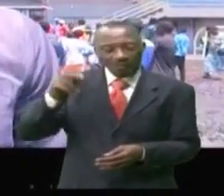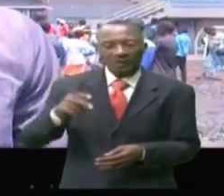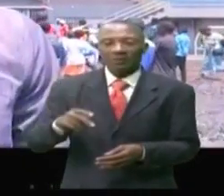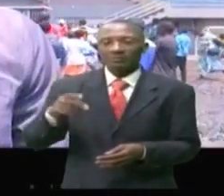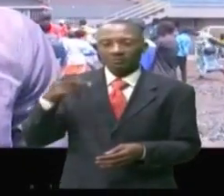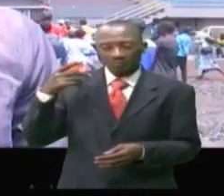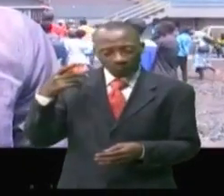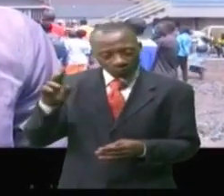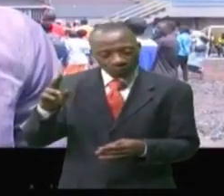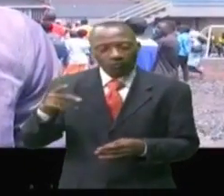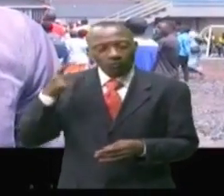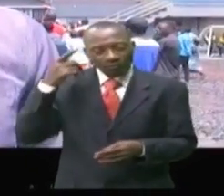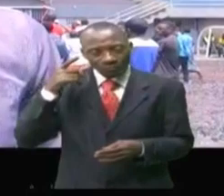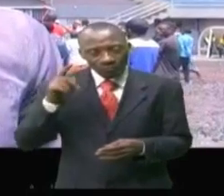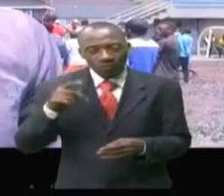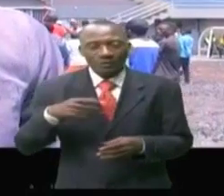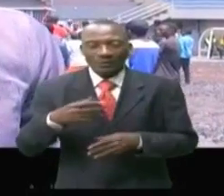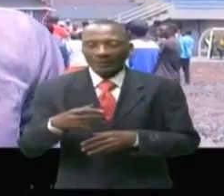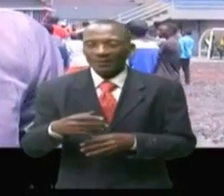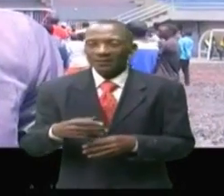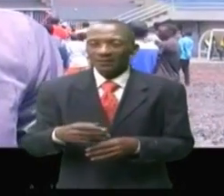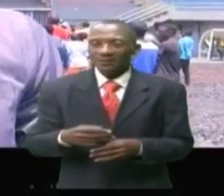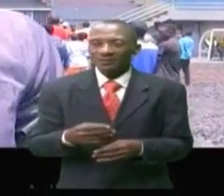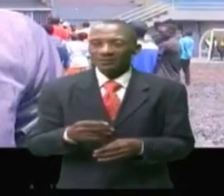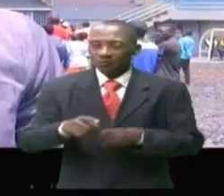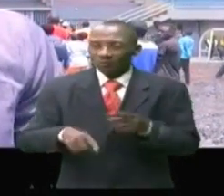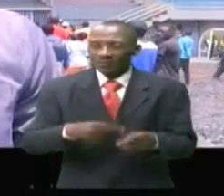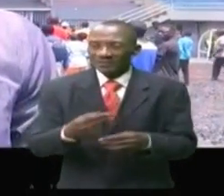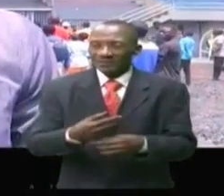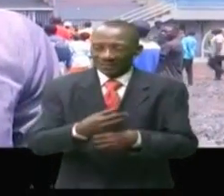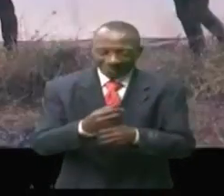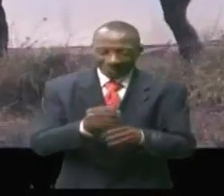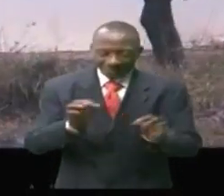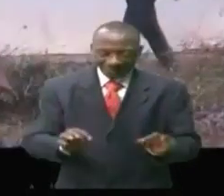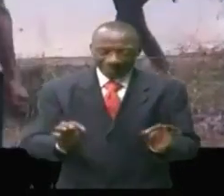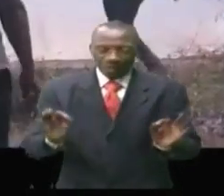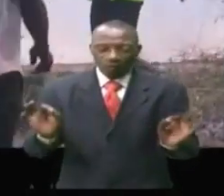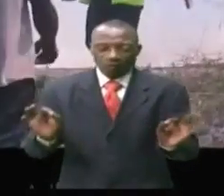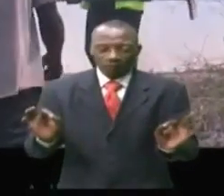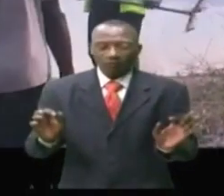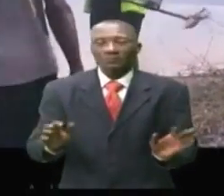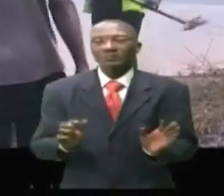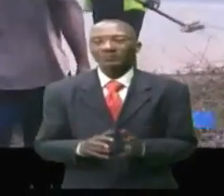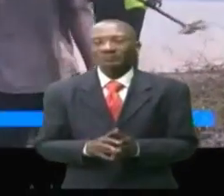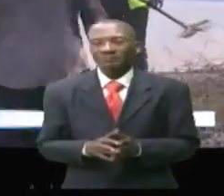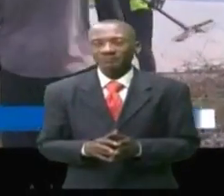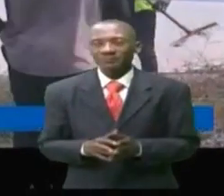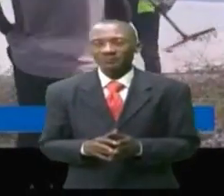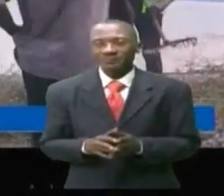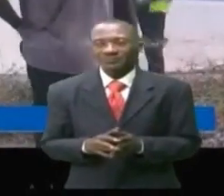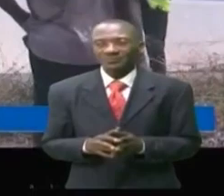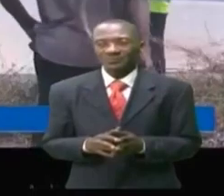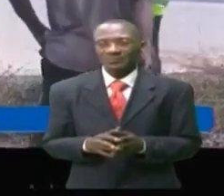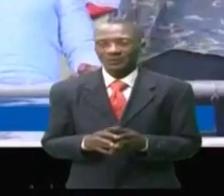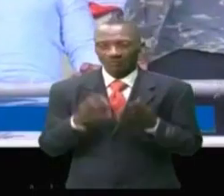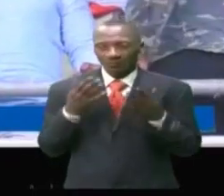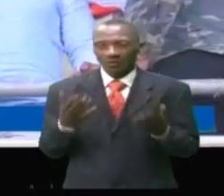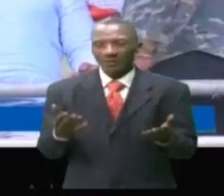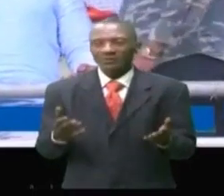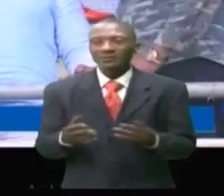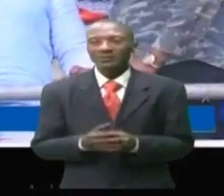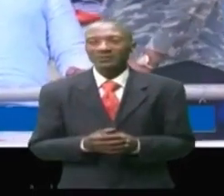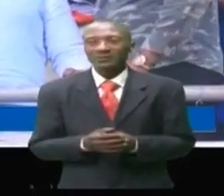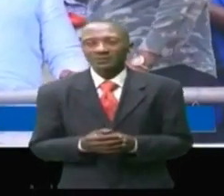pour revendiquer son bien qui a été confisqué pendant pratiquement 8 ans. Bien que fermé, une équipe engagée dans la suite de